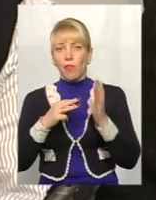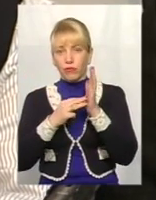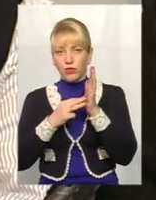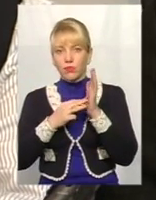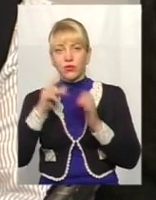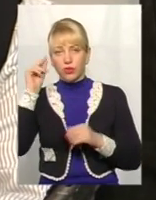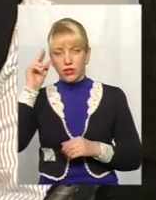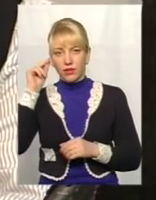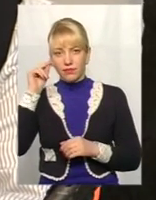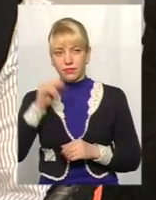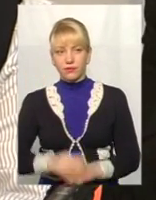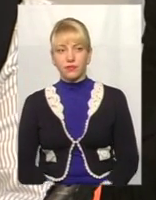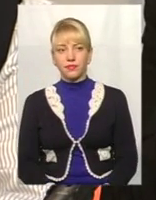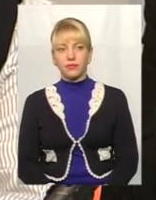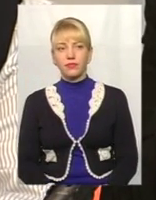8-го числа